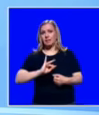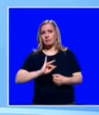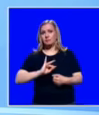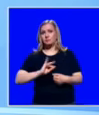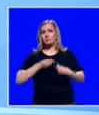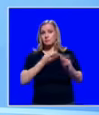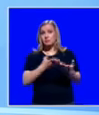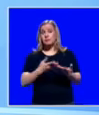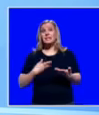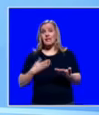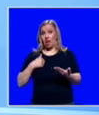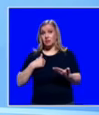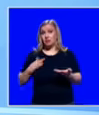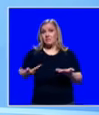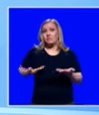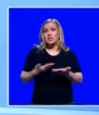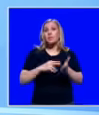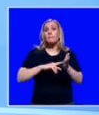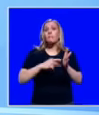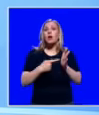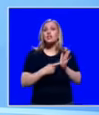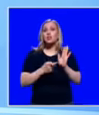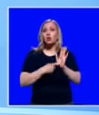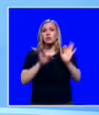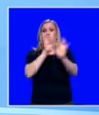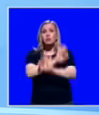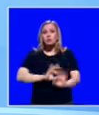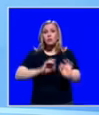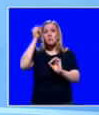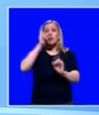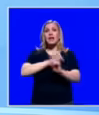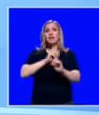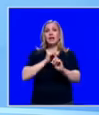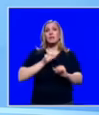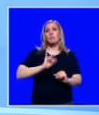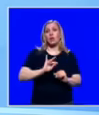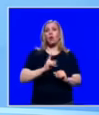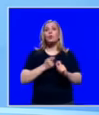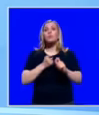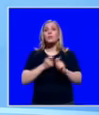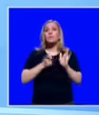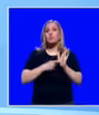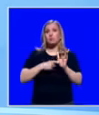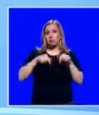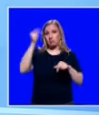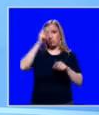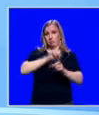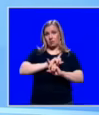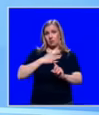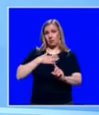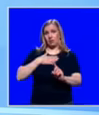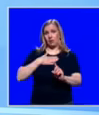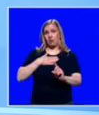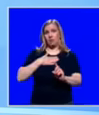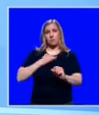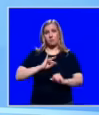ако стана депутат. Никой да няма в България имунитет. Хората, които правят законите, не трябва да имат имунитет. Които